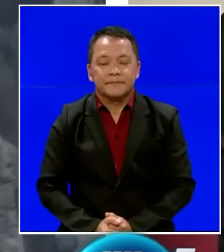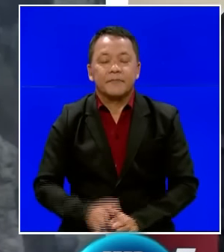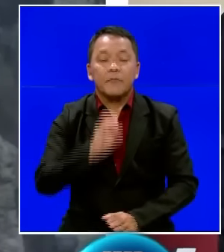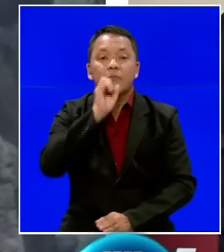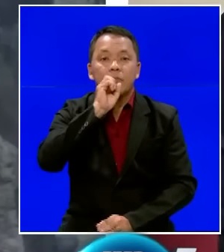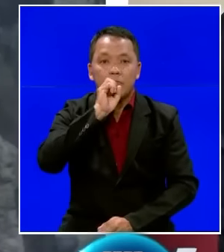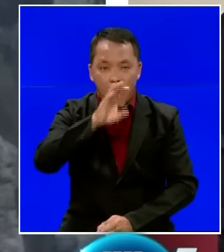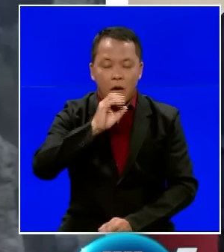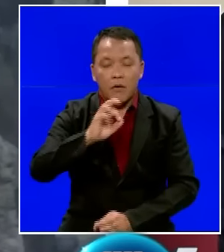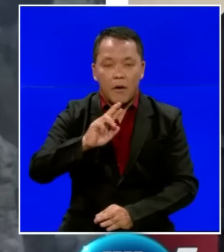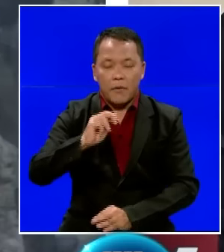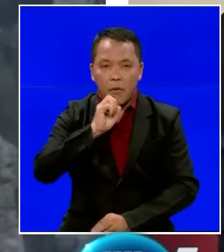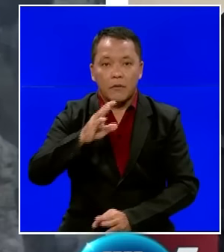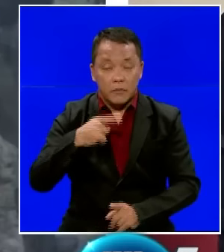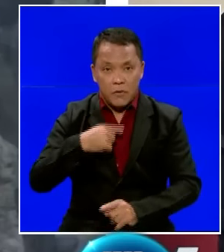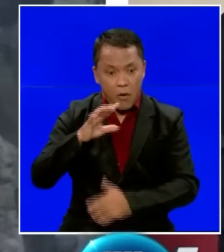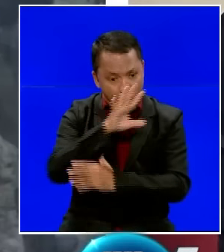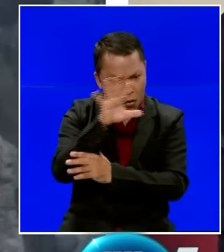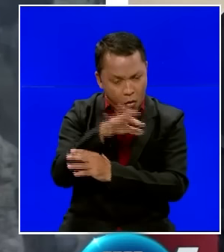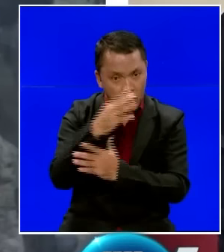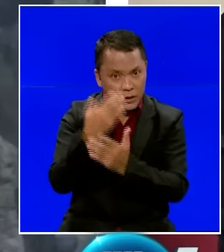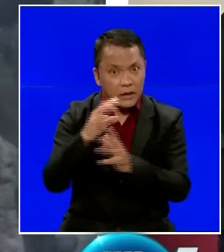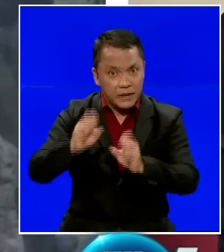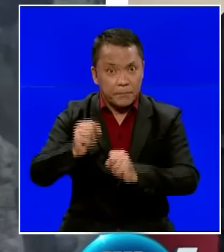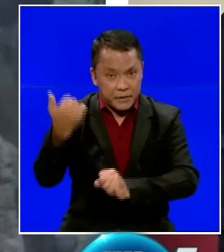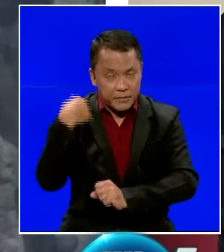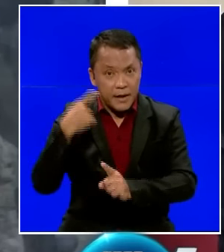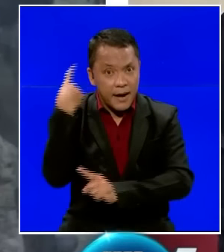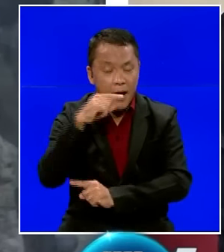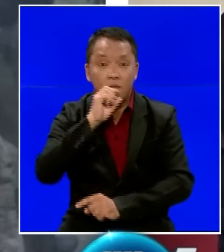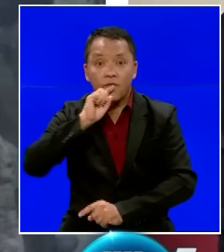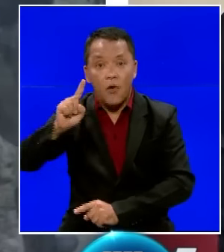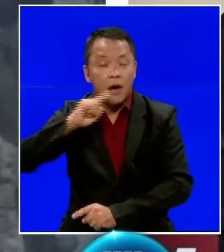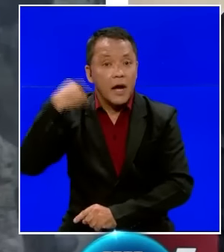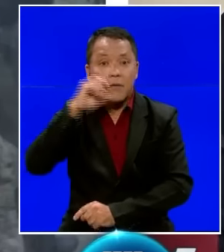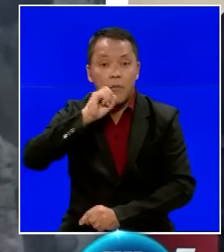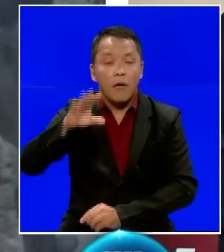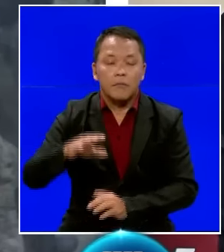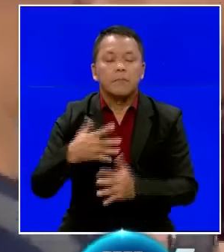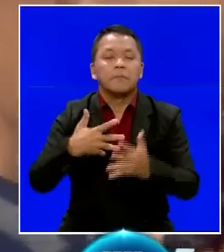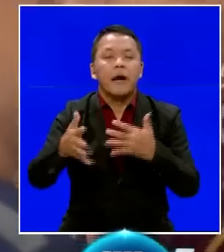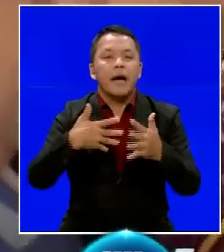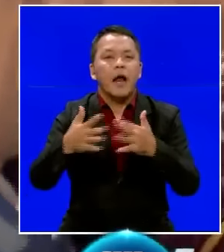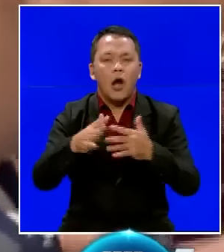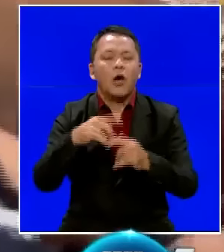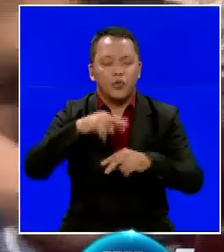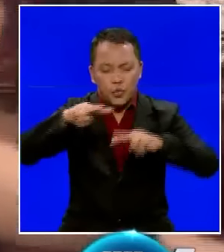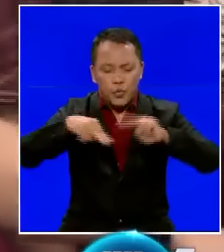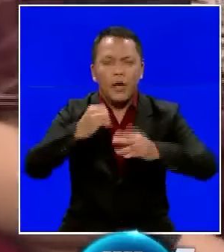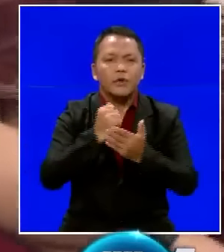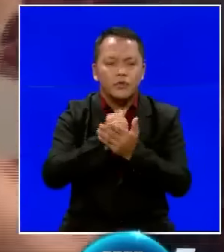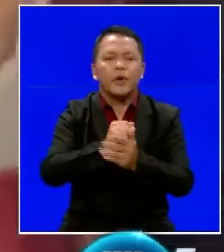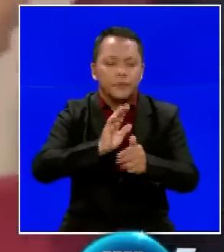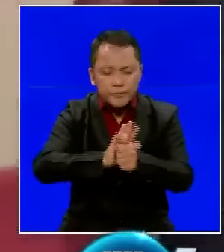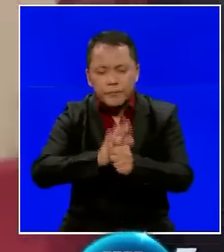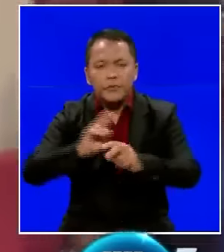กับท่านทวีบอกว่าเอ้ยนายโดนหลอกเรื่องเงินรางวัลนำจับหรือเปล่าครับใครเป็นคนแจ้งเขาบอกเดี๋ยวไม่เป็นไรเดี๋ยวมีดวงดูแลแหละไม่ให้ใครรังแกหร